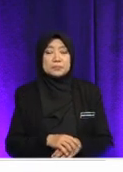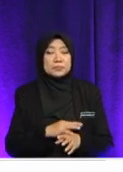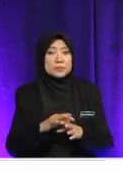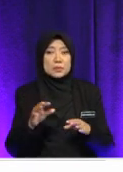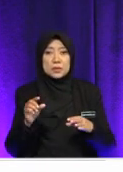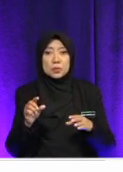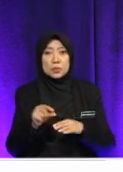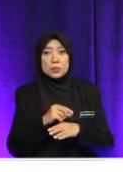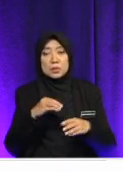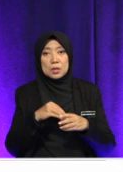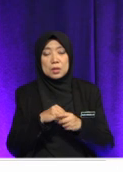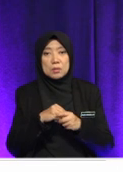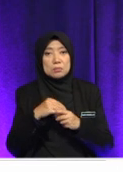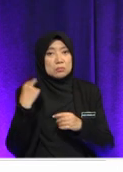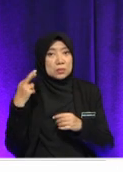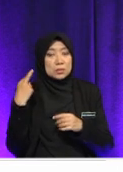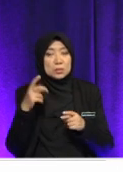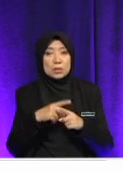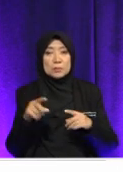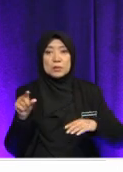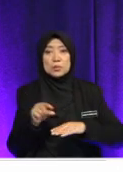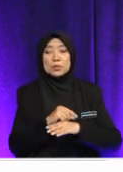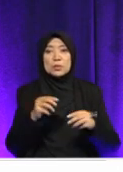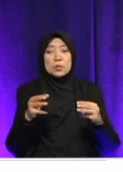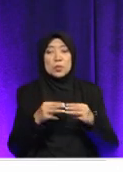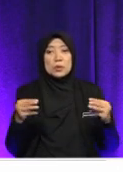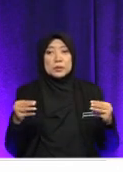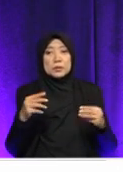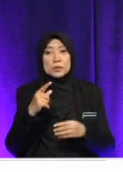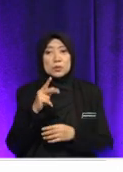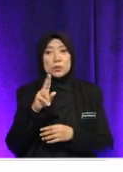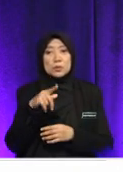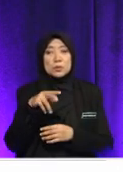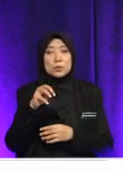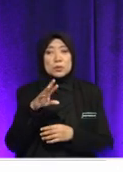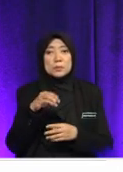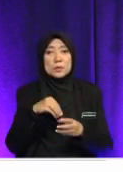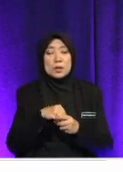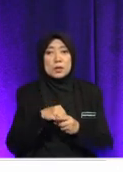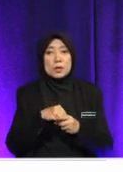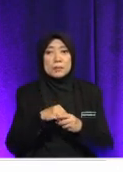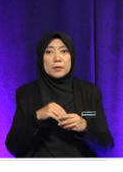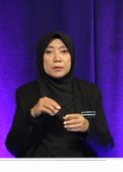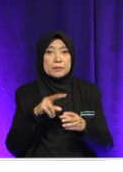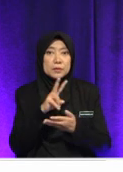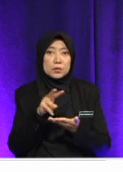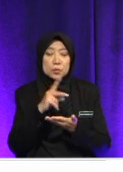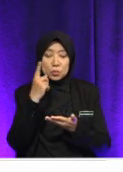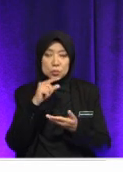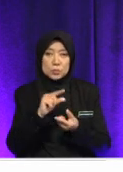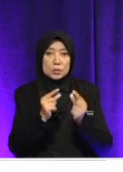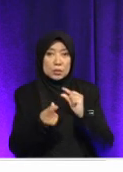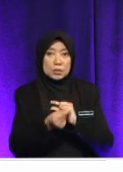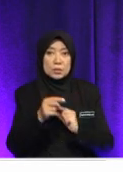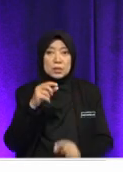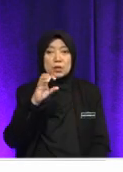kamera video tapi kita menggantikan Wayah kubrom dalam kamera video ini menggunakan gantian optik sebab bila